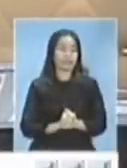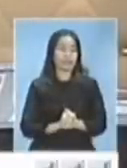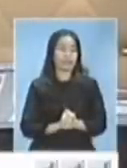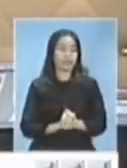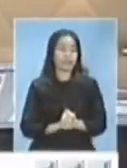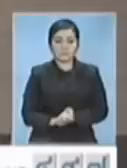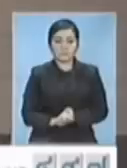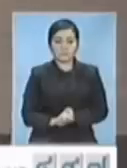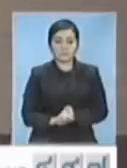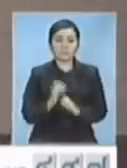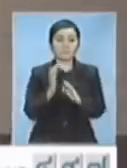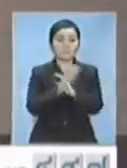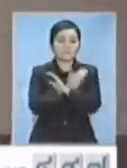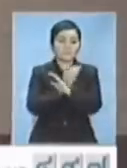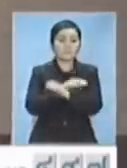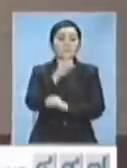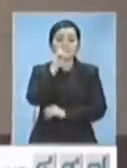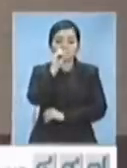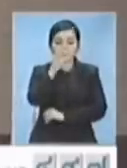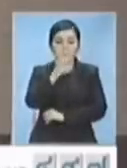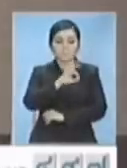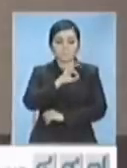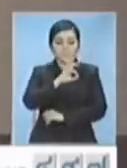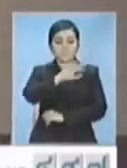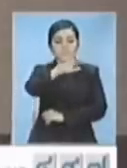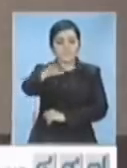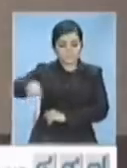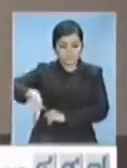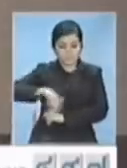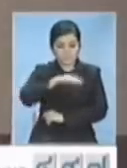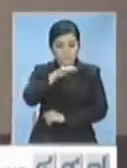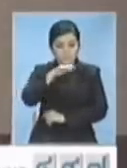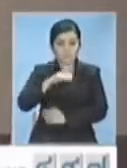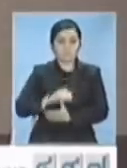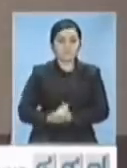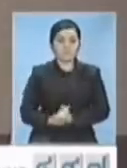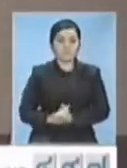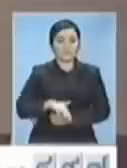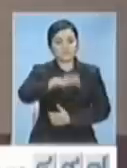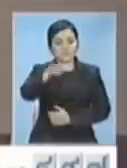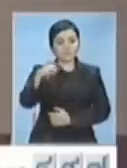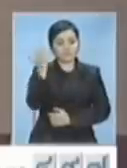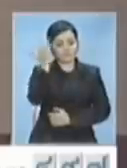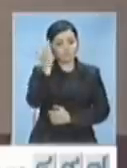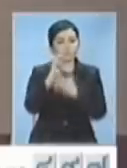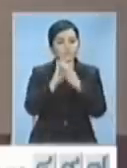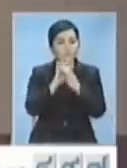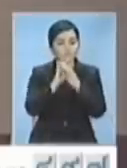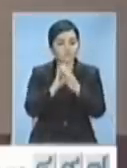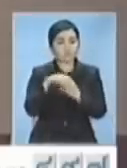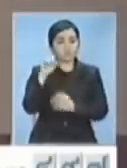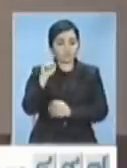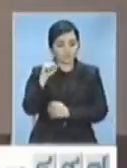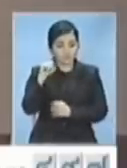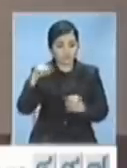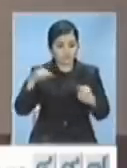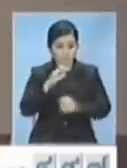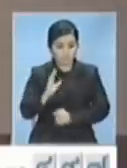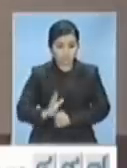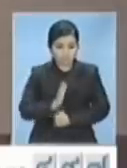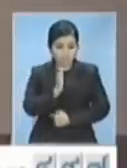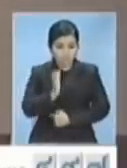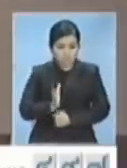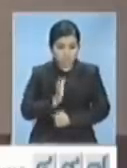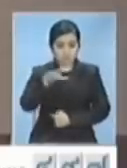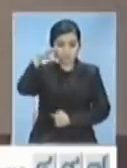ผู้สื่อข่าวรายงานนะคะว่าการตอบกระทู้สดของนายกรัฐมนตรีครั้งนี้ถือว่าเป็นครั้งที่2ค่ะของการตอบกระทู้สด